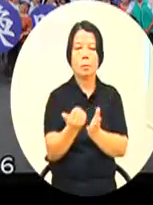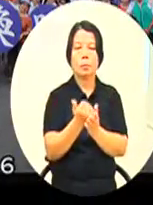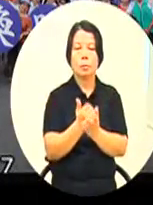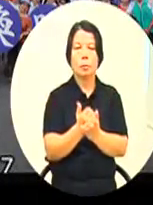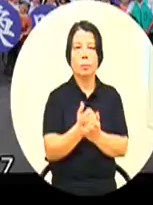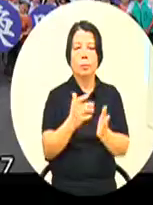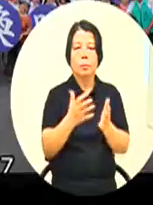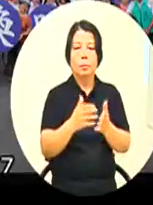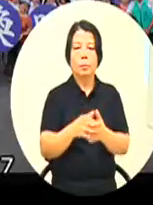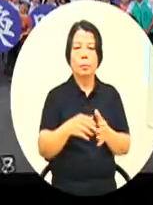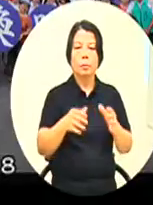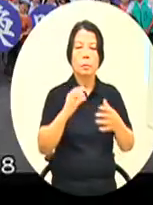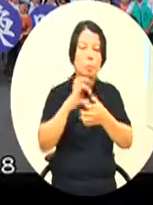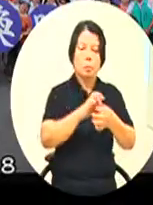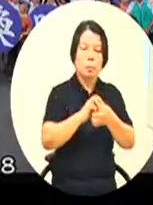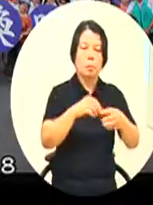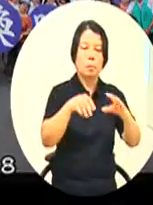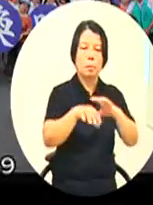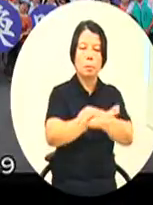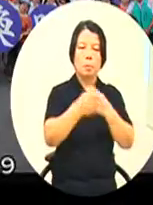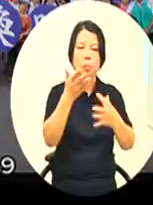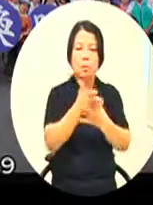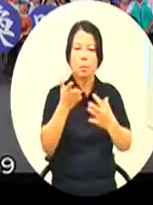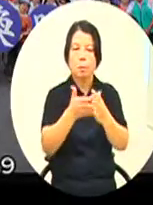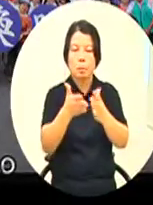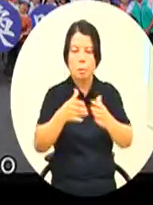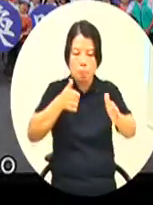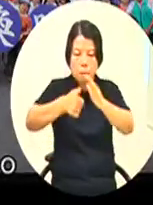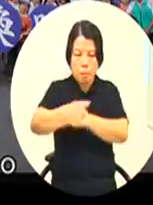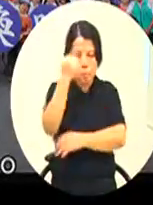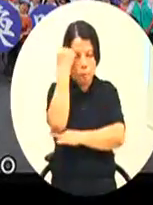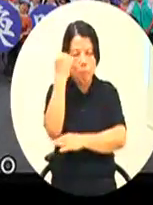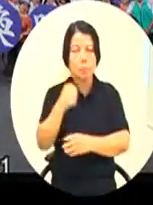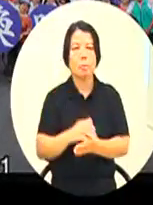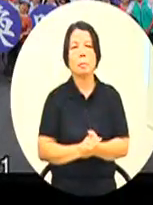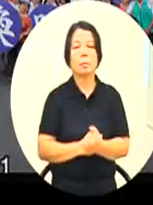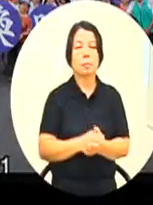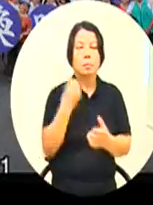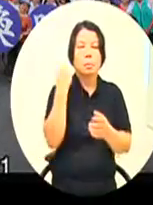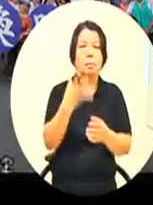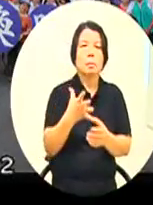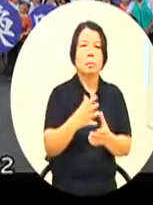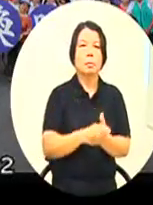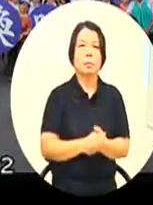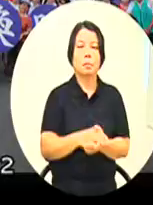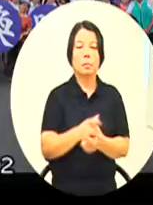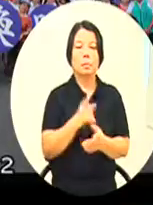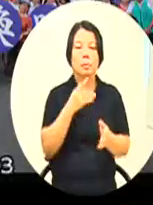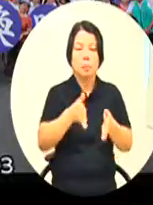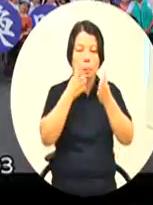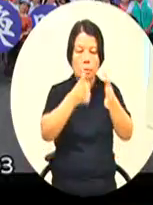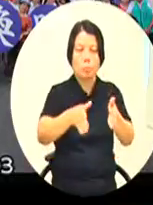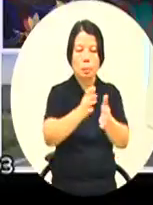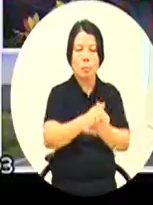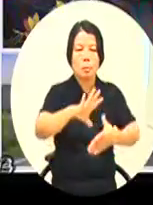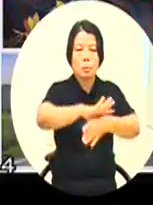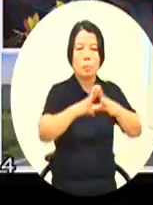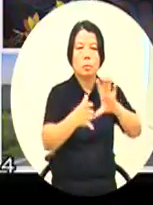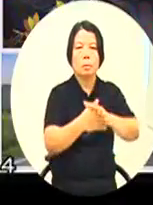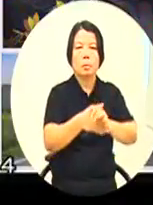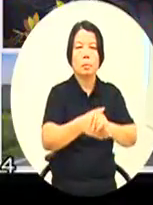在相关的空间整理好之后呢，也预定要入住了哦。那新的一个指定登录的文化资产的部